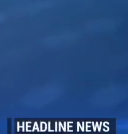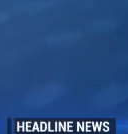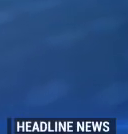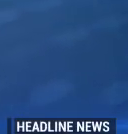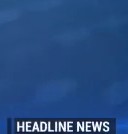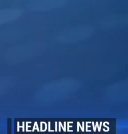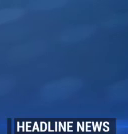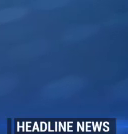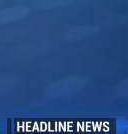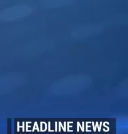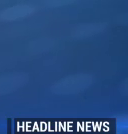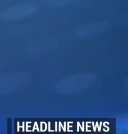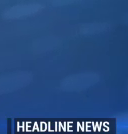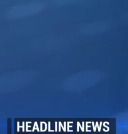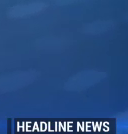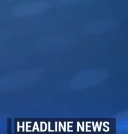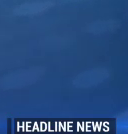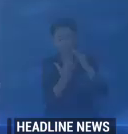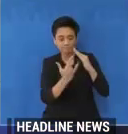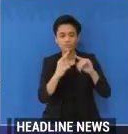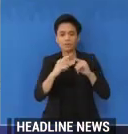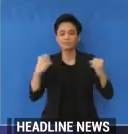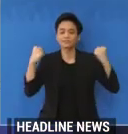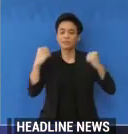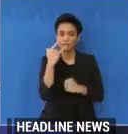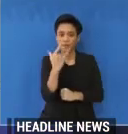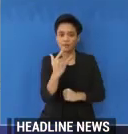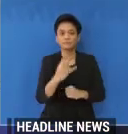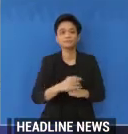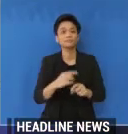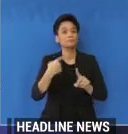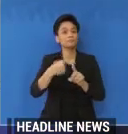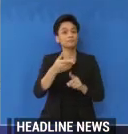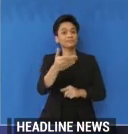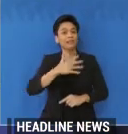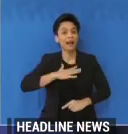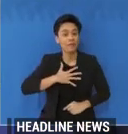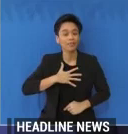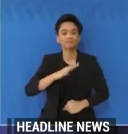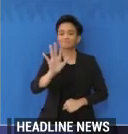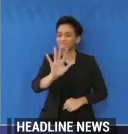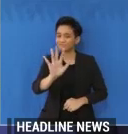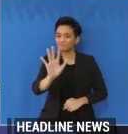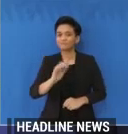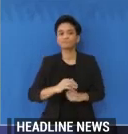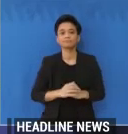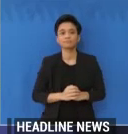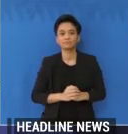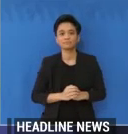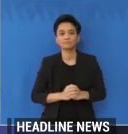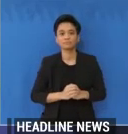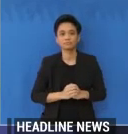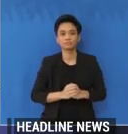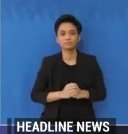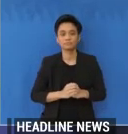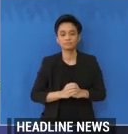dan diobservasi petugas kesehatan. Ketua Ikatan Dokter Indonesia Daeng M. Fakih menjelaskan, masyarakat yang menjalani isolasi mandiri